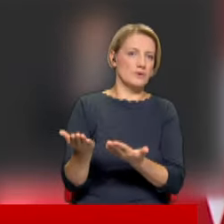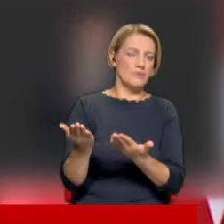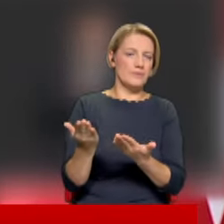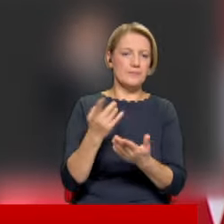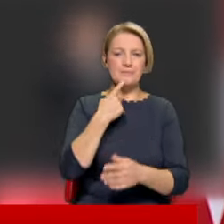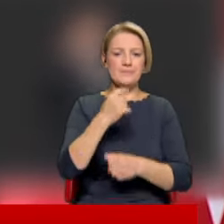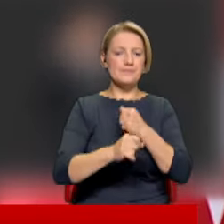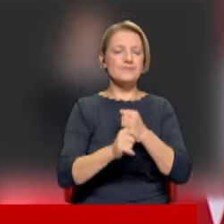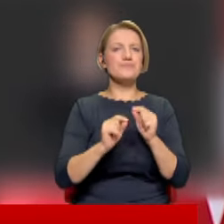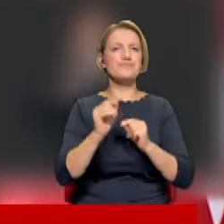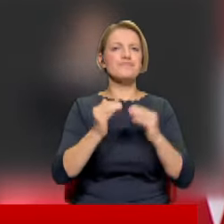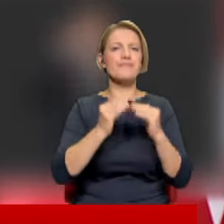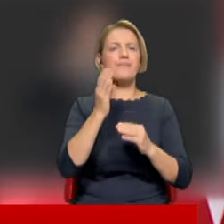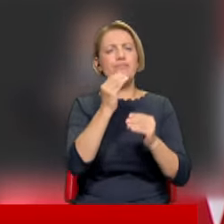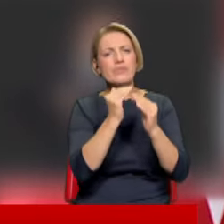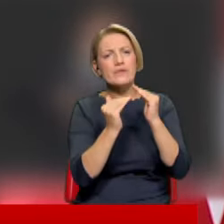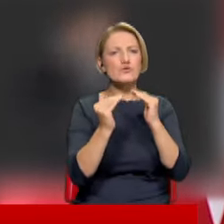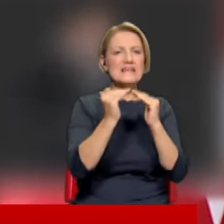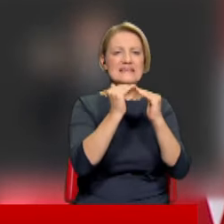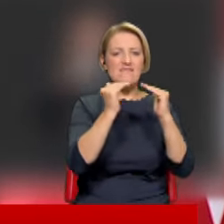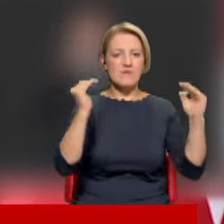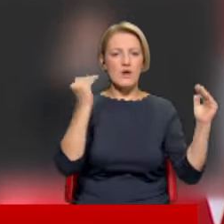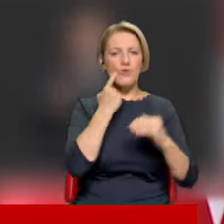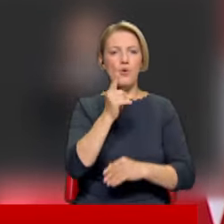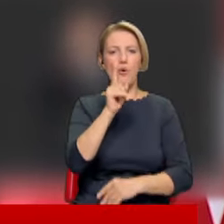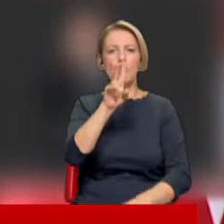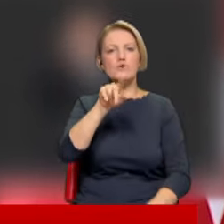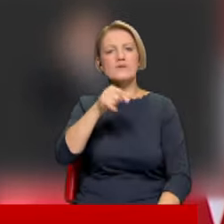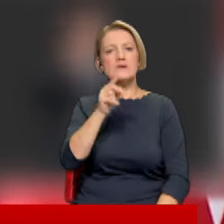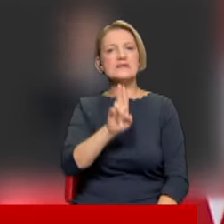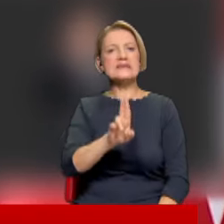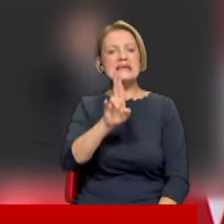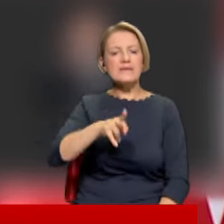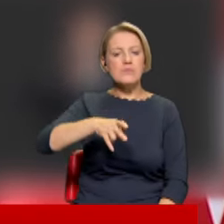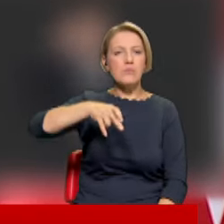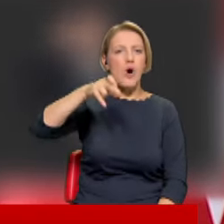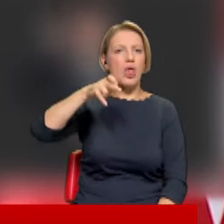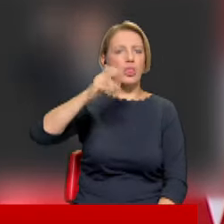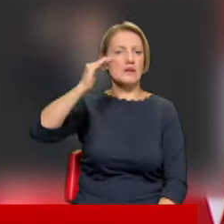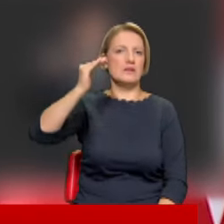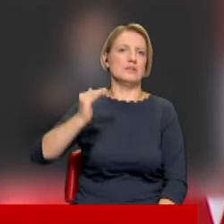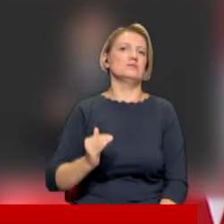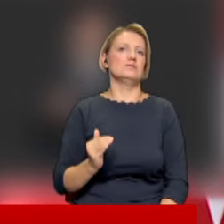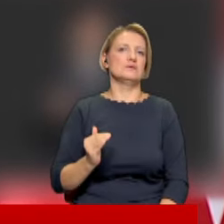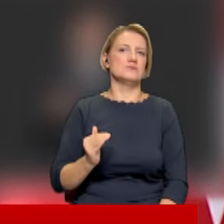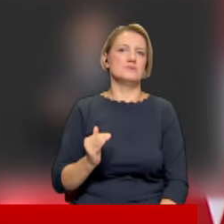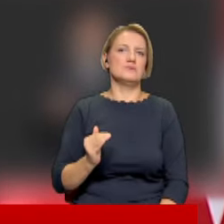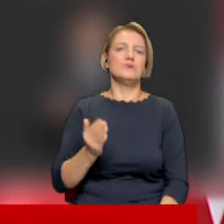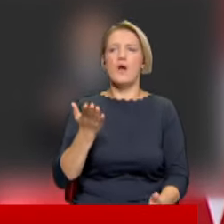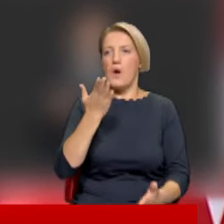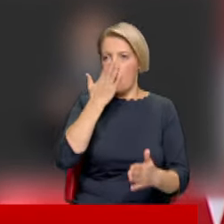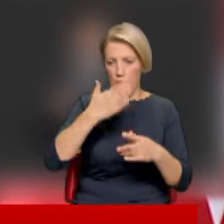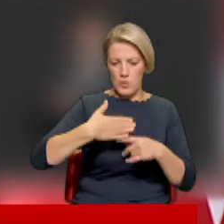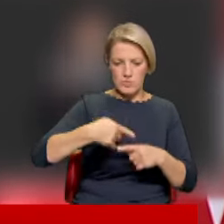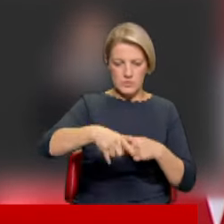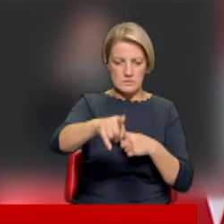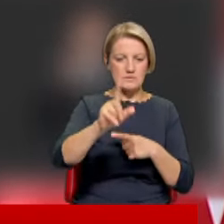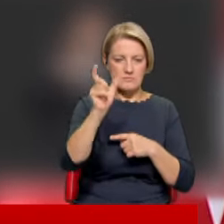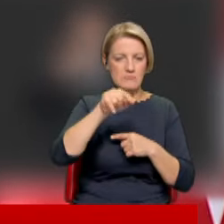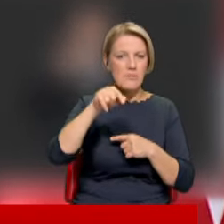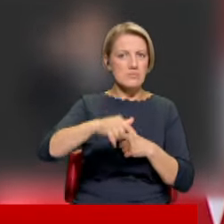enflasyon en yüksek seviyesine göre 13,7 puan geriledi Önümüzdeki aylarda